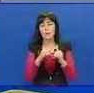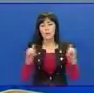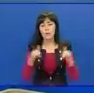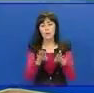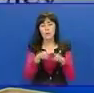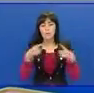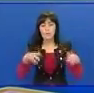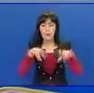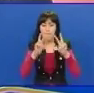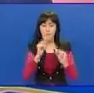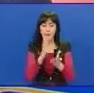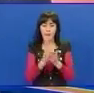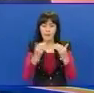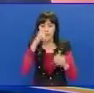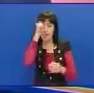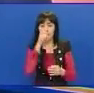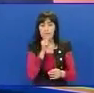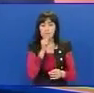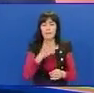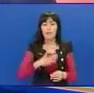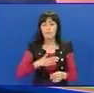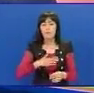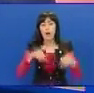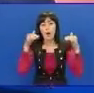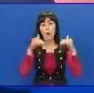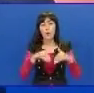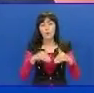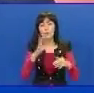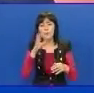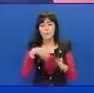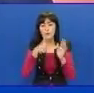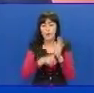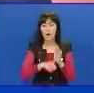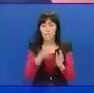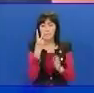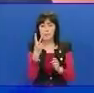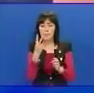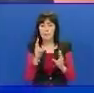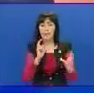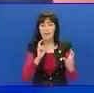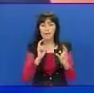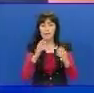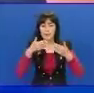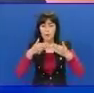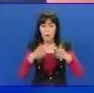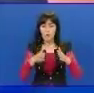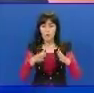мамандықтар ашылған. Биылғы жылы мысалы біздің оқу орнында 562 түлек оқу орнын